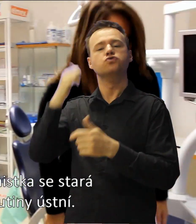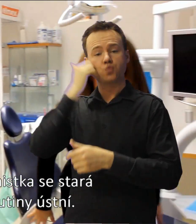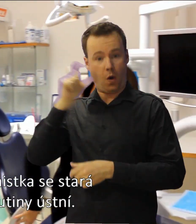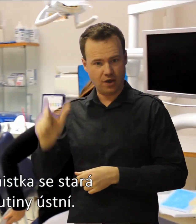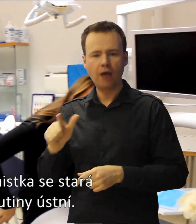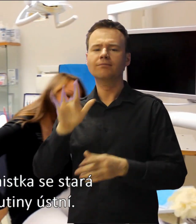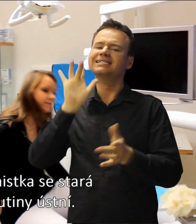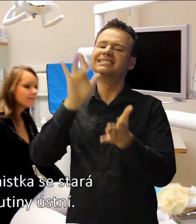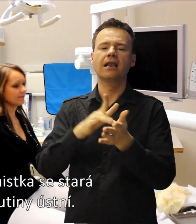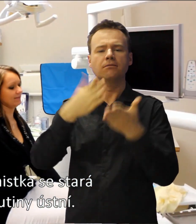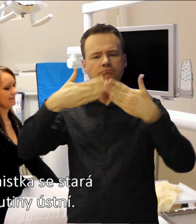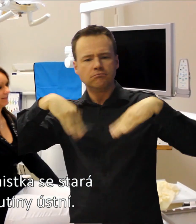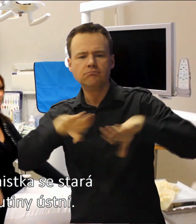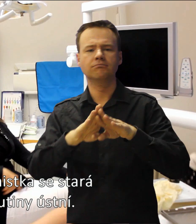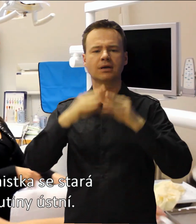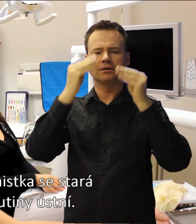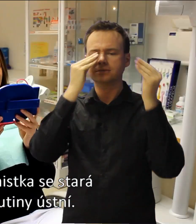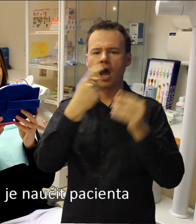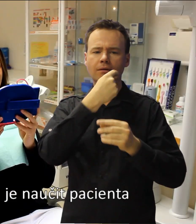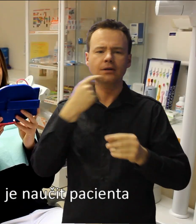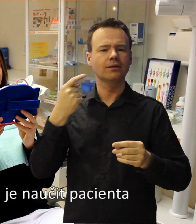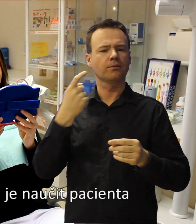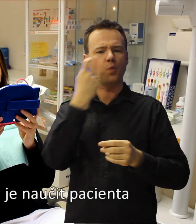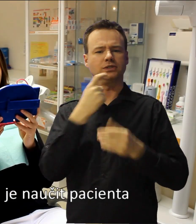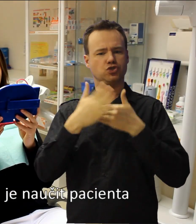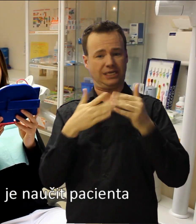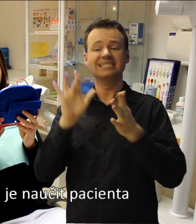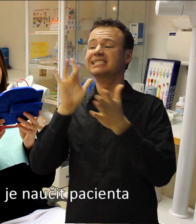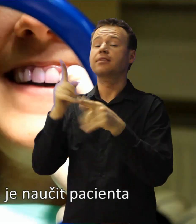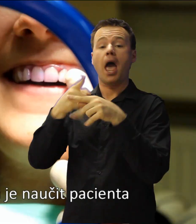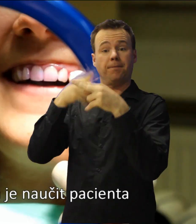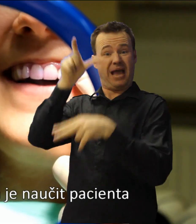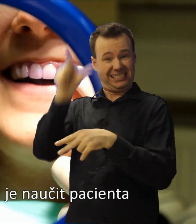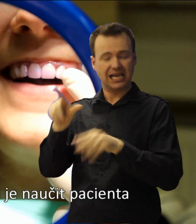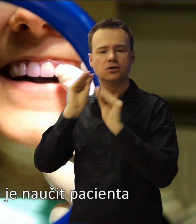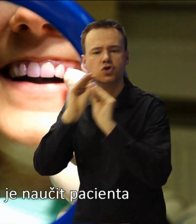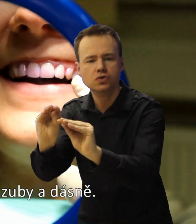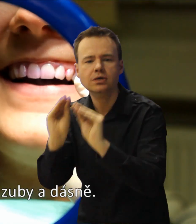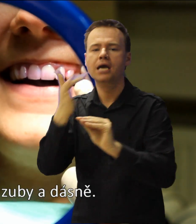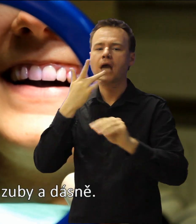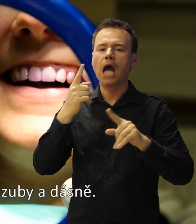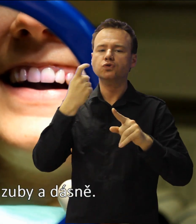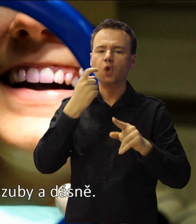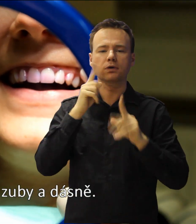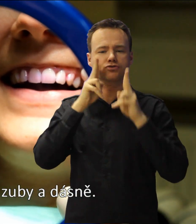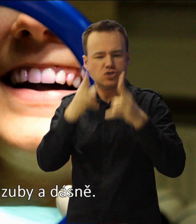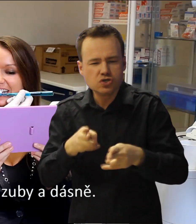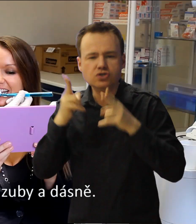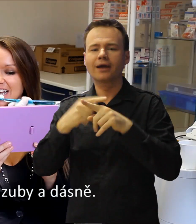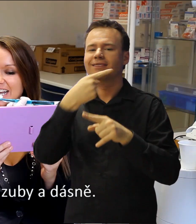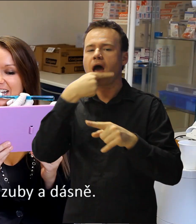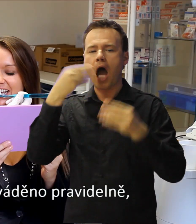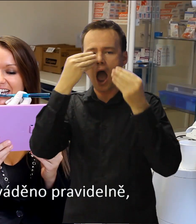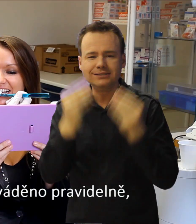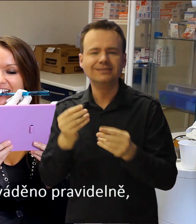Dentální hygienistka se stará o prevenci dutiny ústní. Jejím hlavním úkolem je naučit pacienta pečovat o jeho zuby a